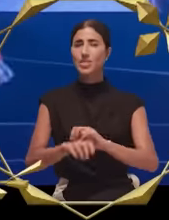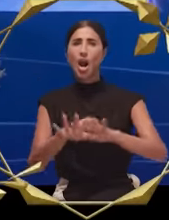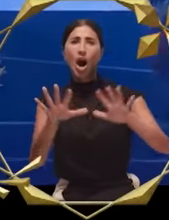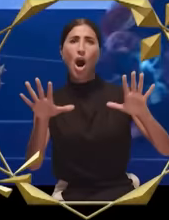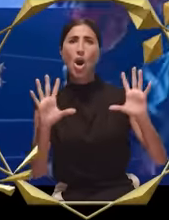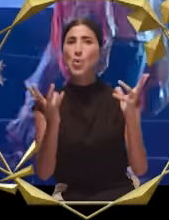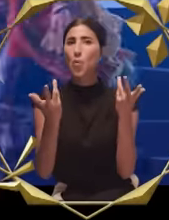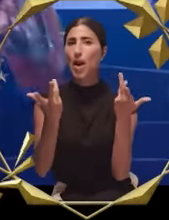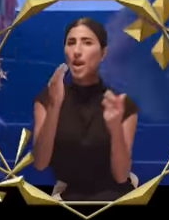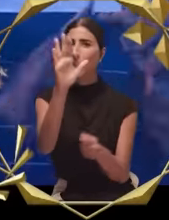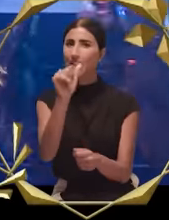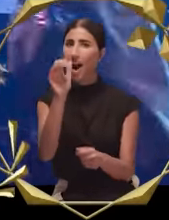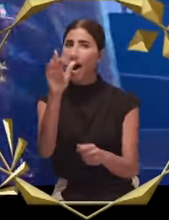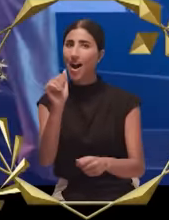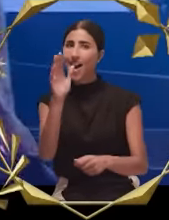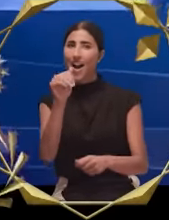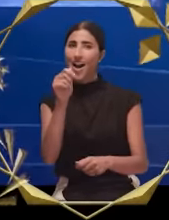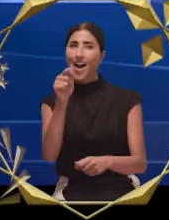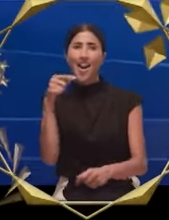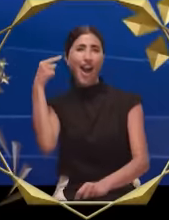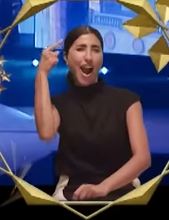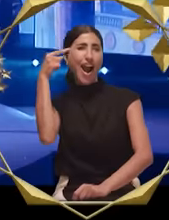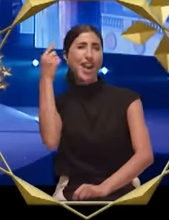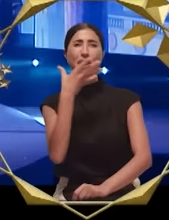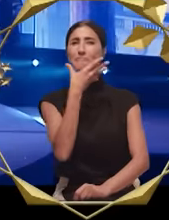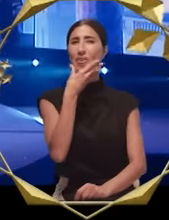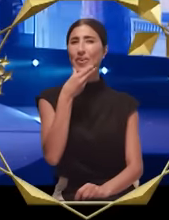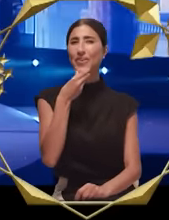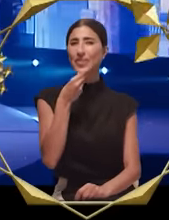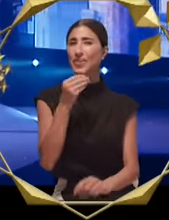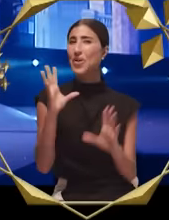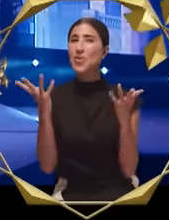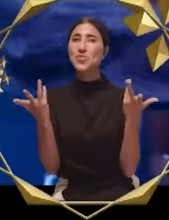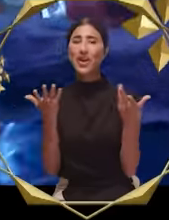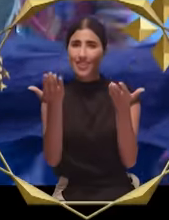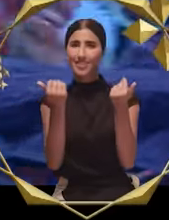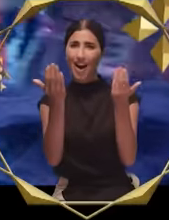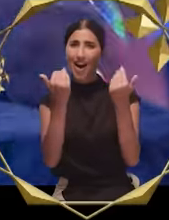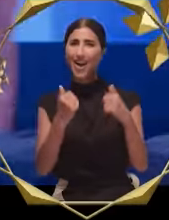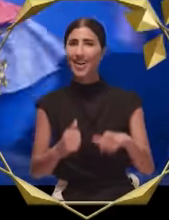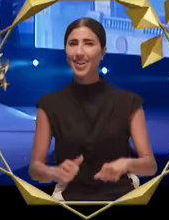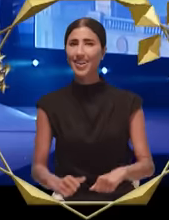يا ساحر يا بحر، يا ابو الاحلام اللذيذة،